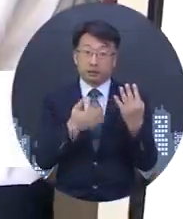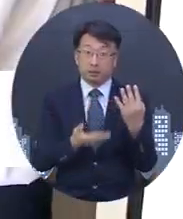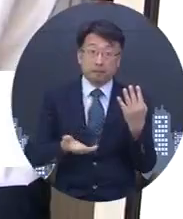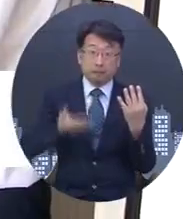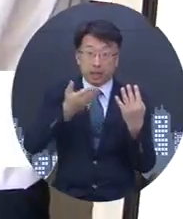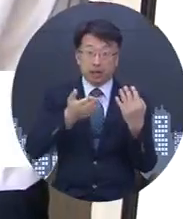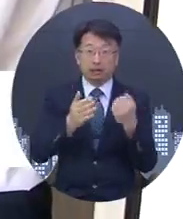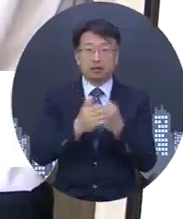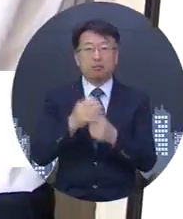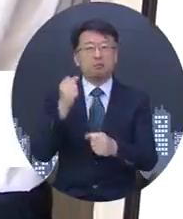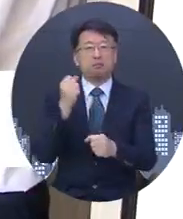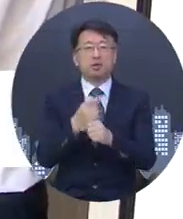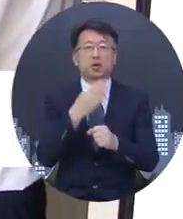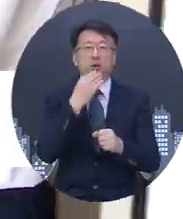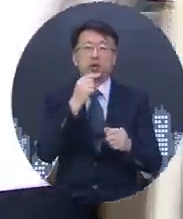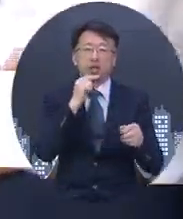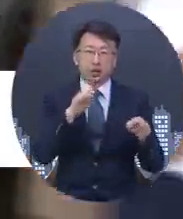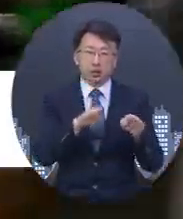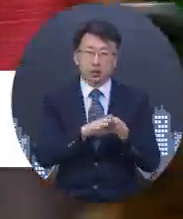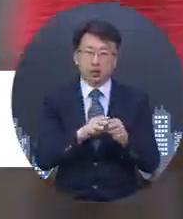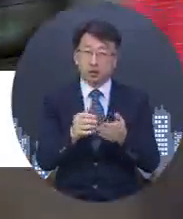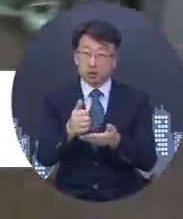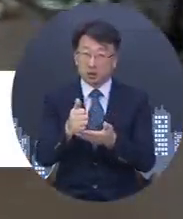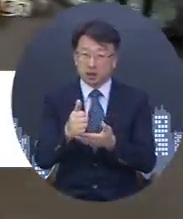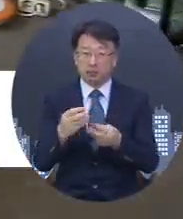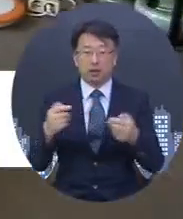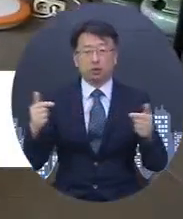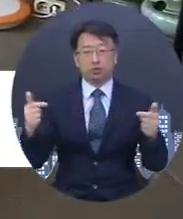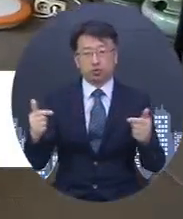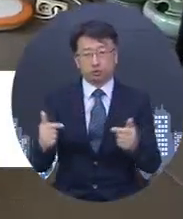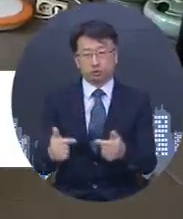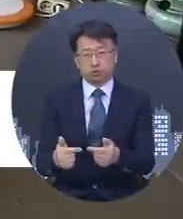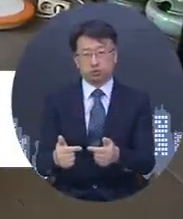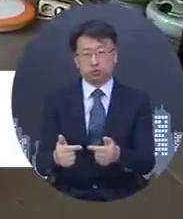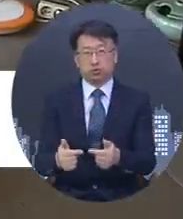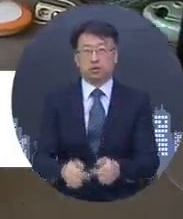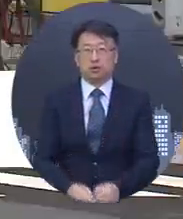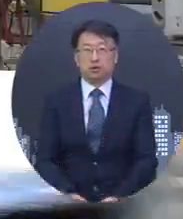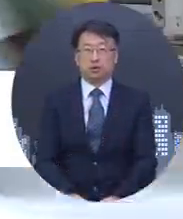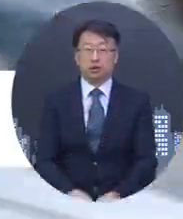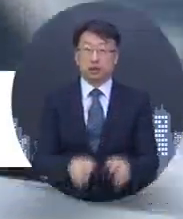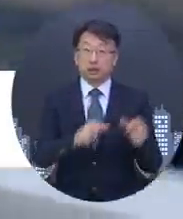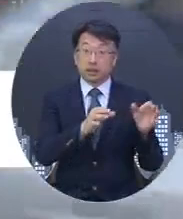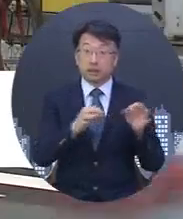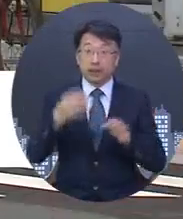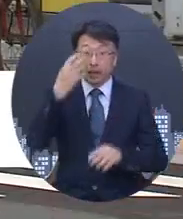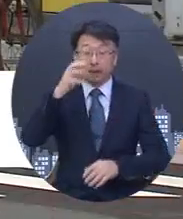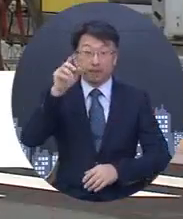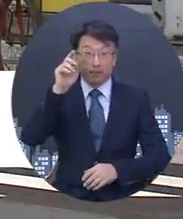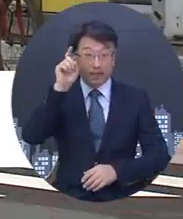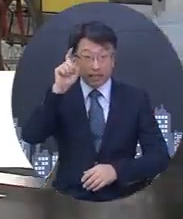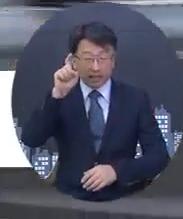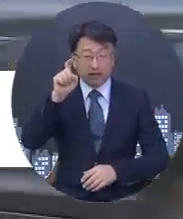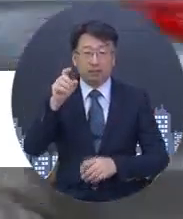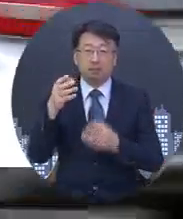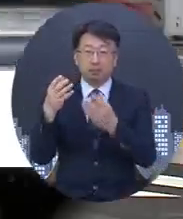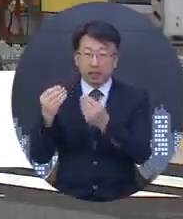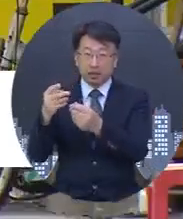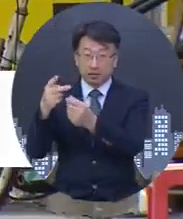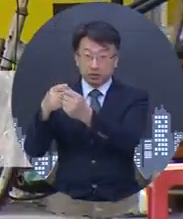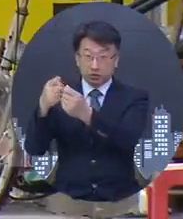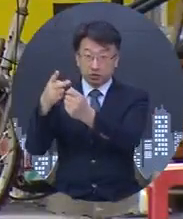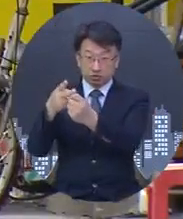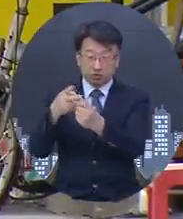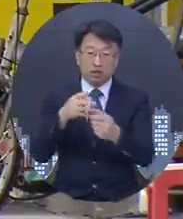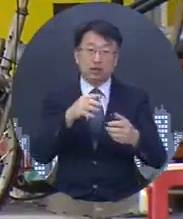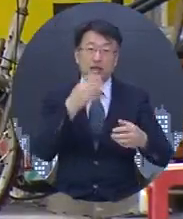소식에 이미 주말부터 손님들의 발길이 뚝 끊겼습니다. 김해 함양에 이어 경남의 세 번째